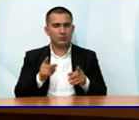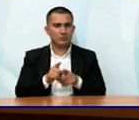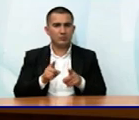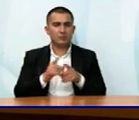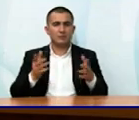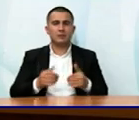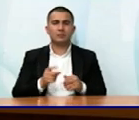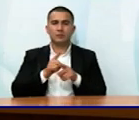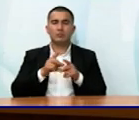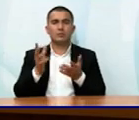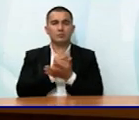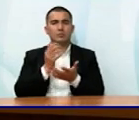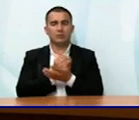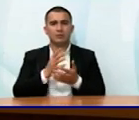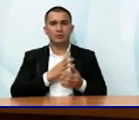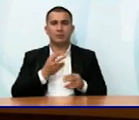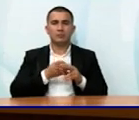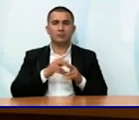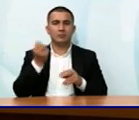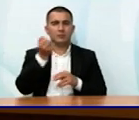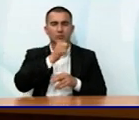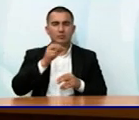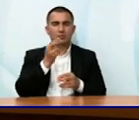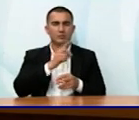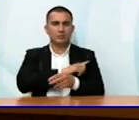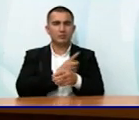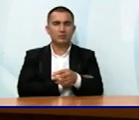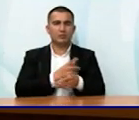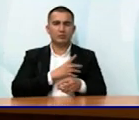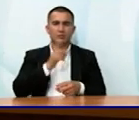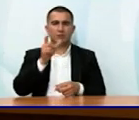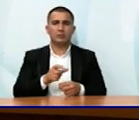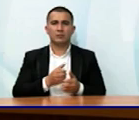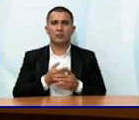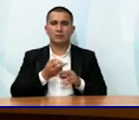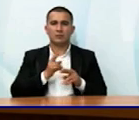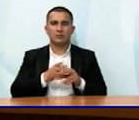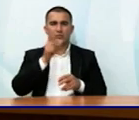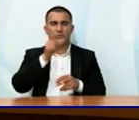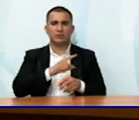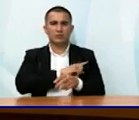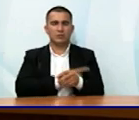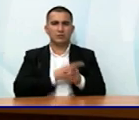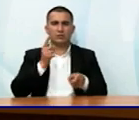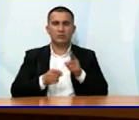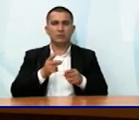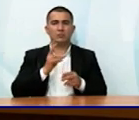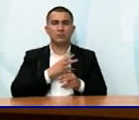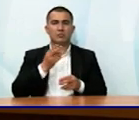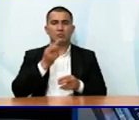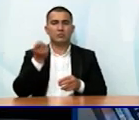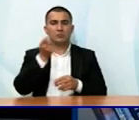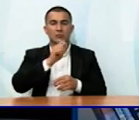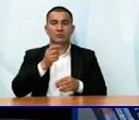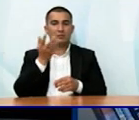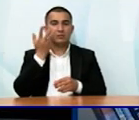lozim topdik. Biri qilichdan seskanmas botirning tani. Ya'ni haqiqiy botir qilichdan seskanib